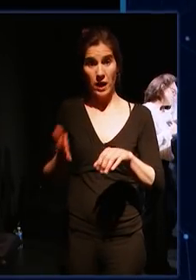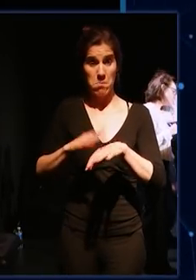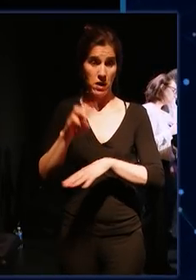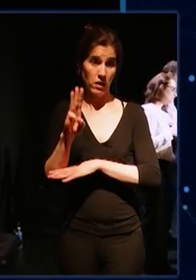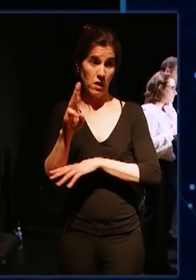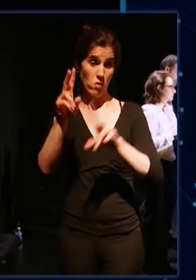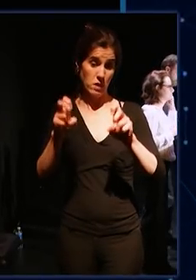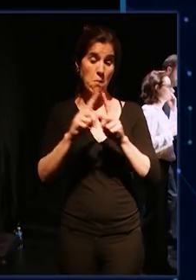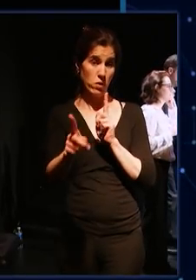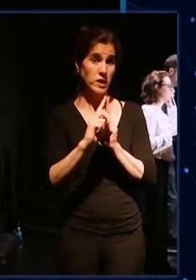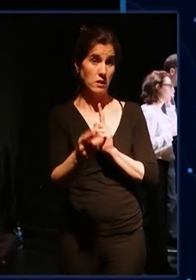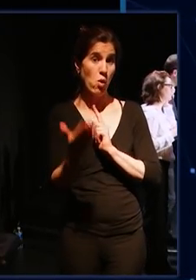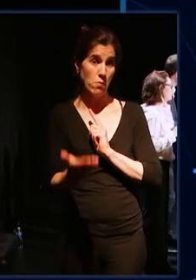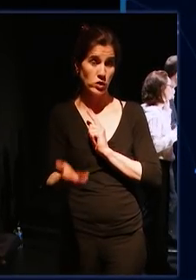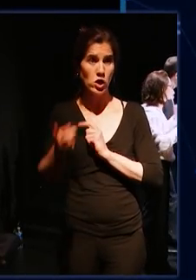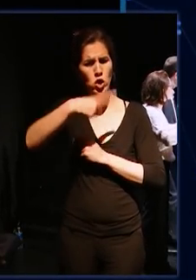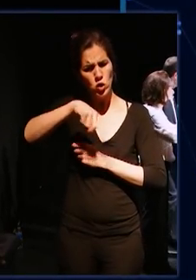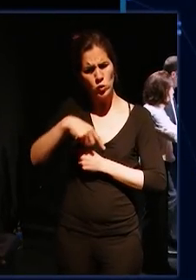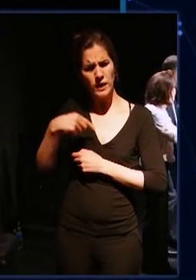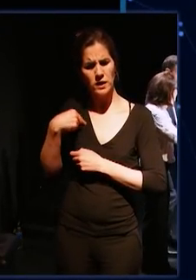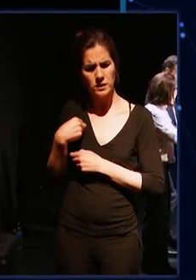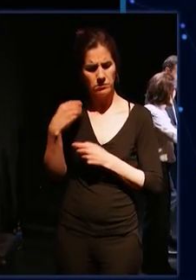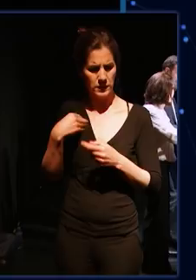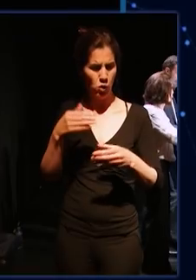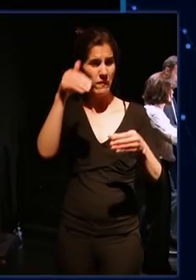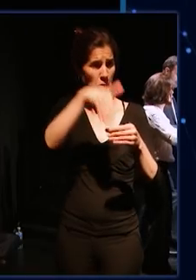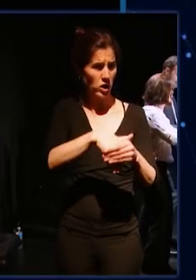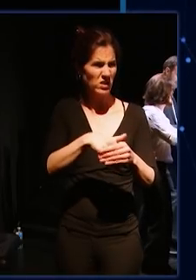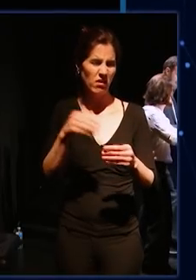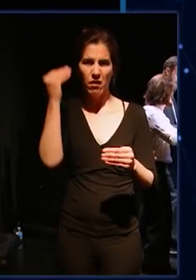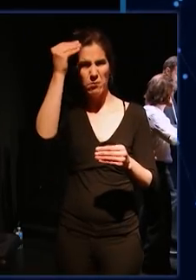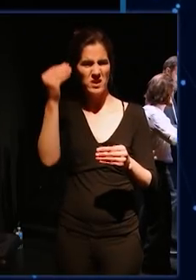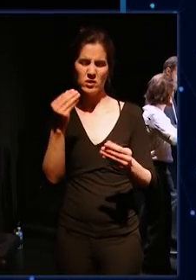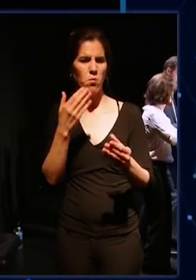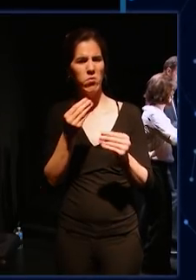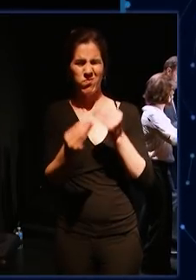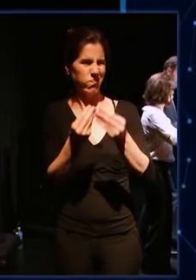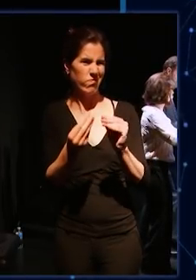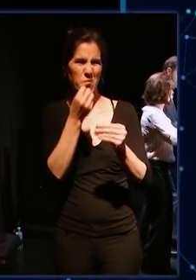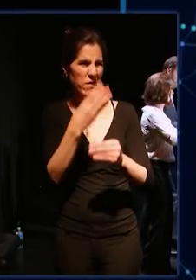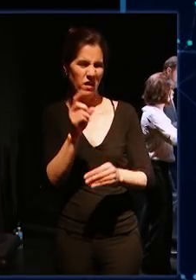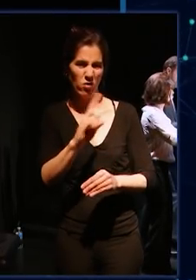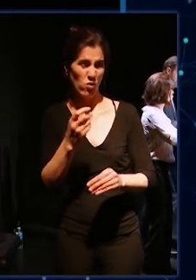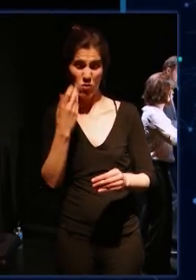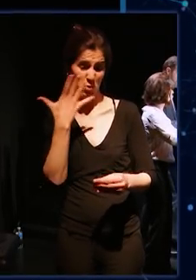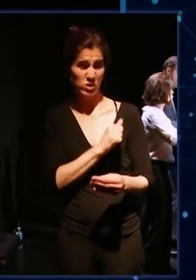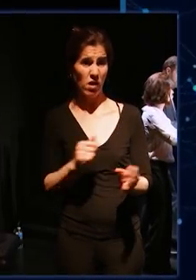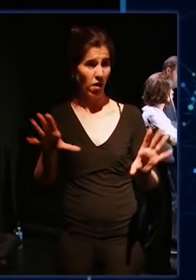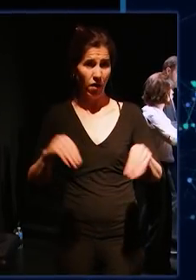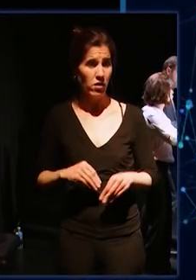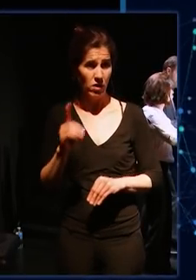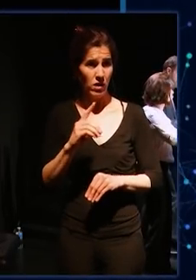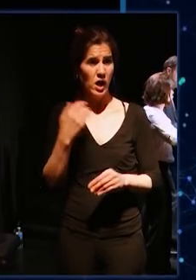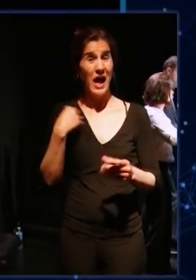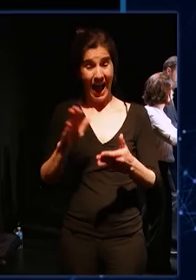la mobilitat. I nosaltres, des de Demòcrates, considerem que l'hem tractada a pedaços, i això no pot ser, no ens ho podem permetre. Fins ara hem conegut